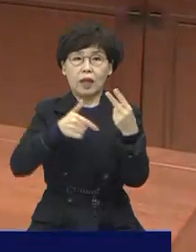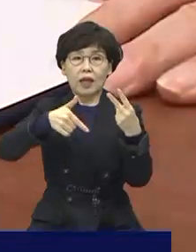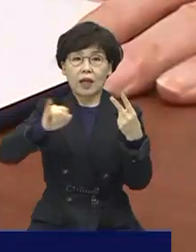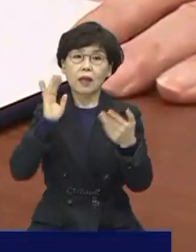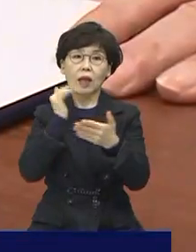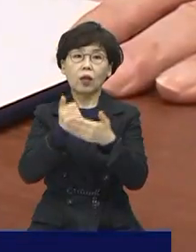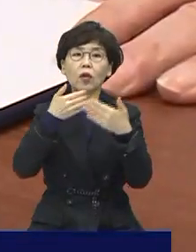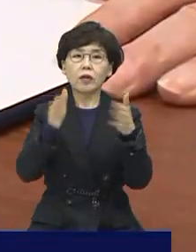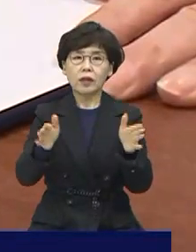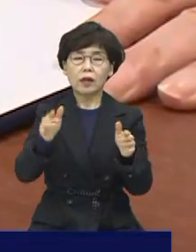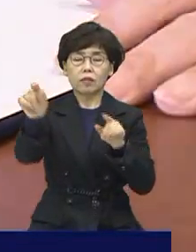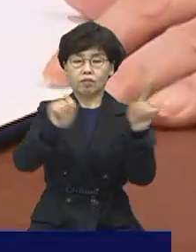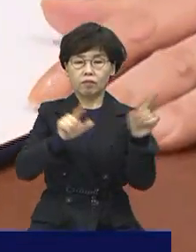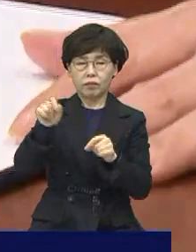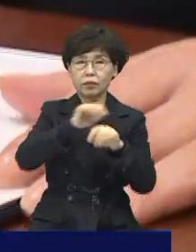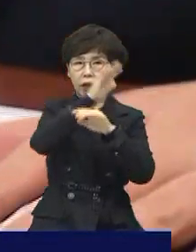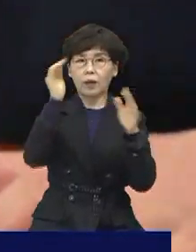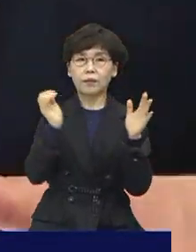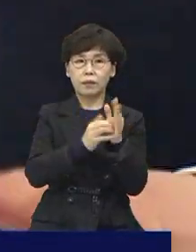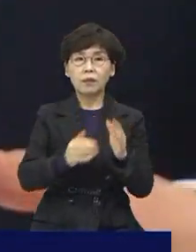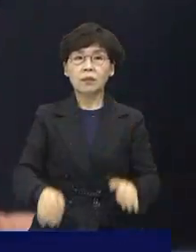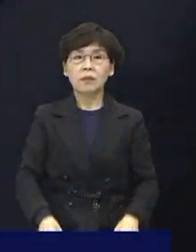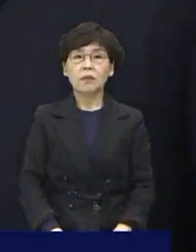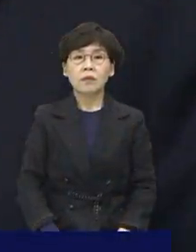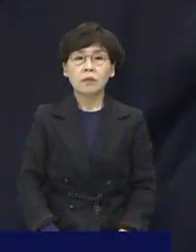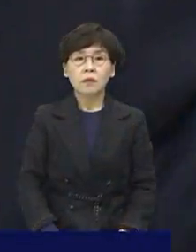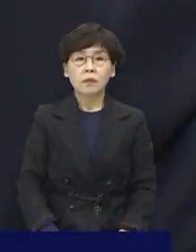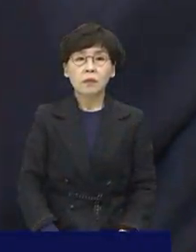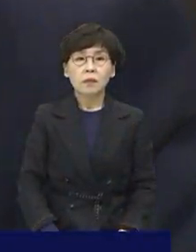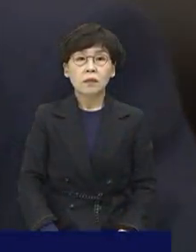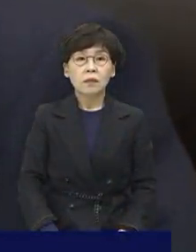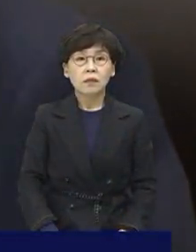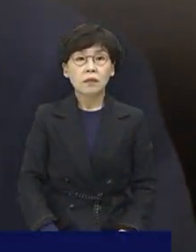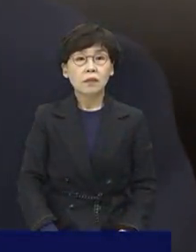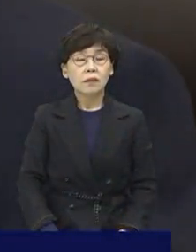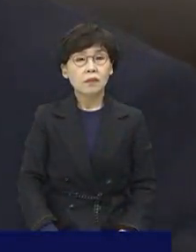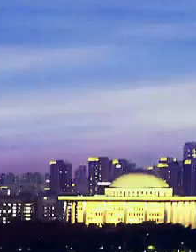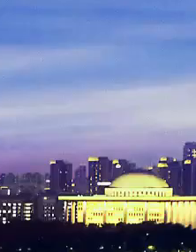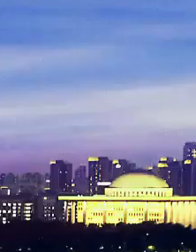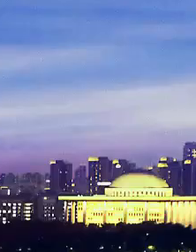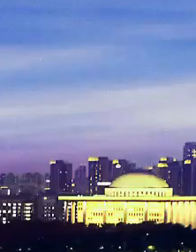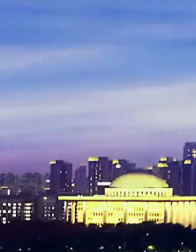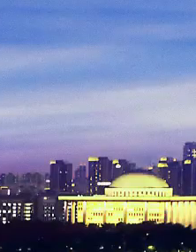대통령실 인선이 마무리됐습니다. SBS 윤나라입니다.